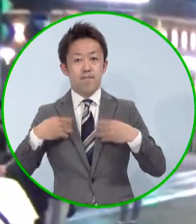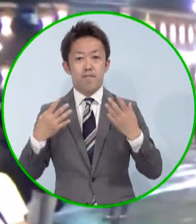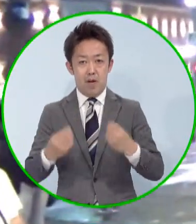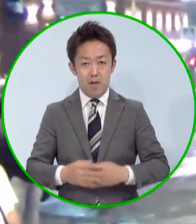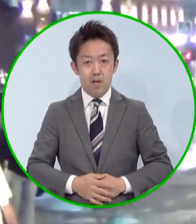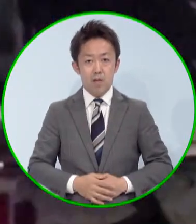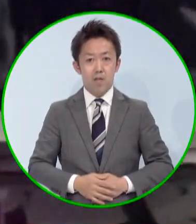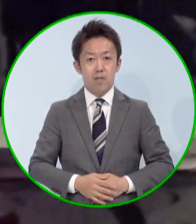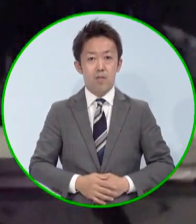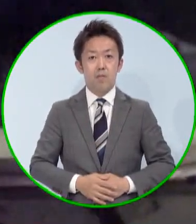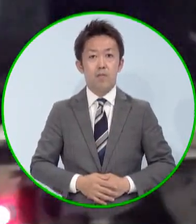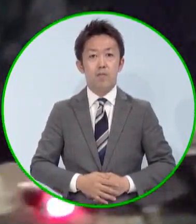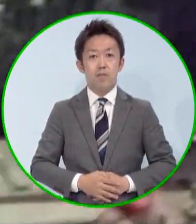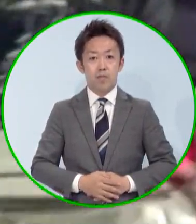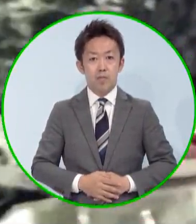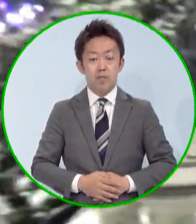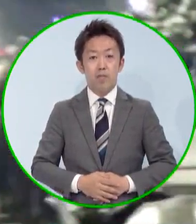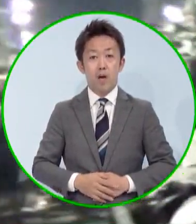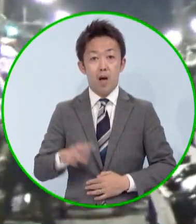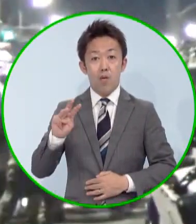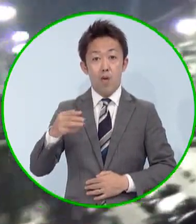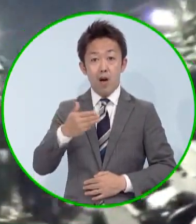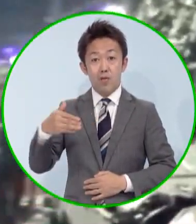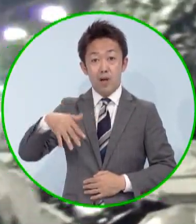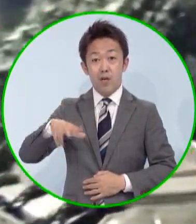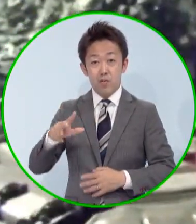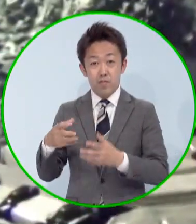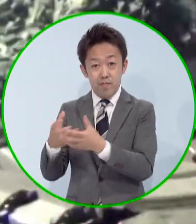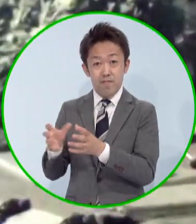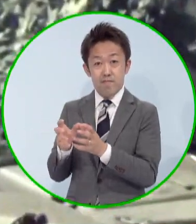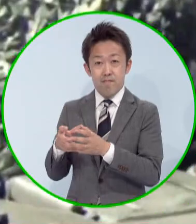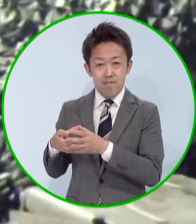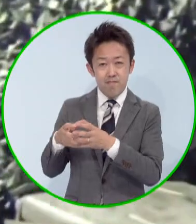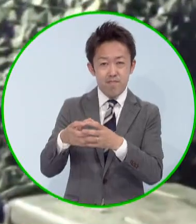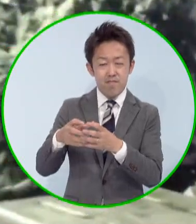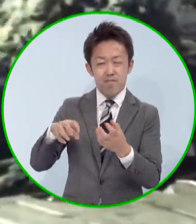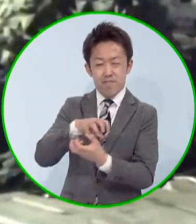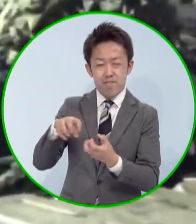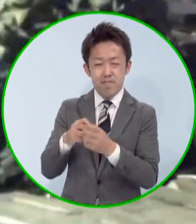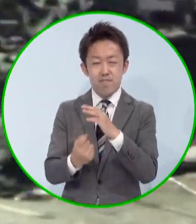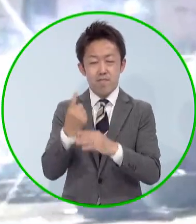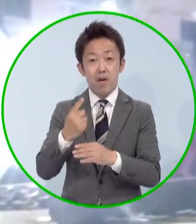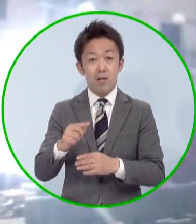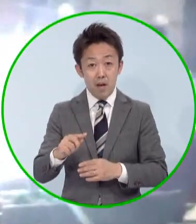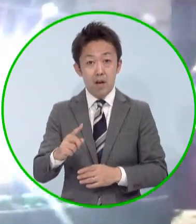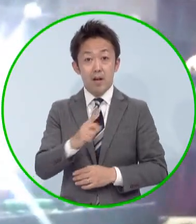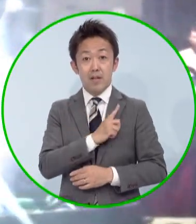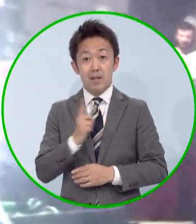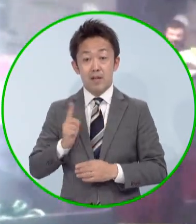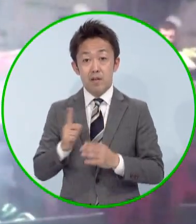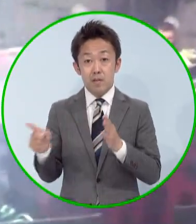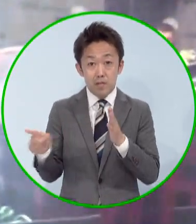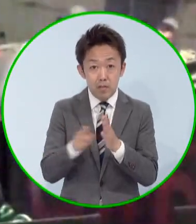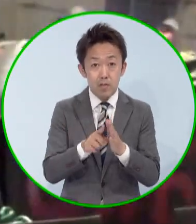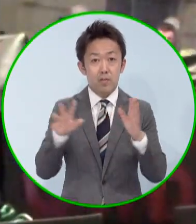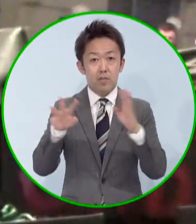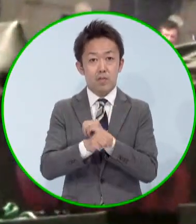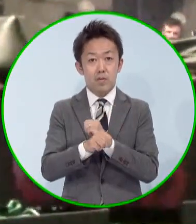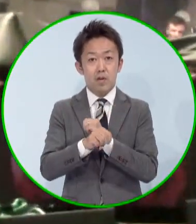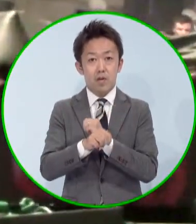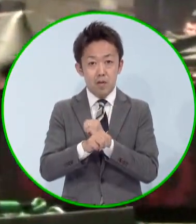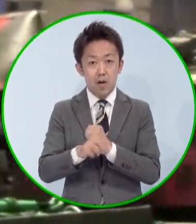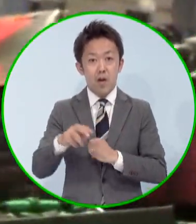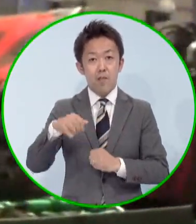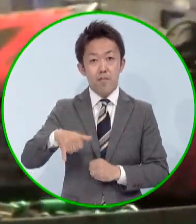たワグネル部隊による反乱は勃発から丸一日で収束に向かいロシアの